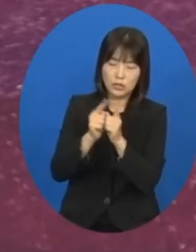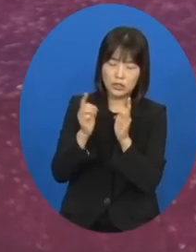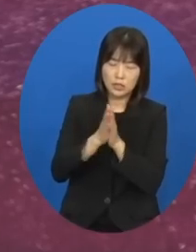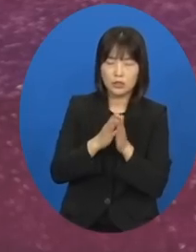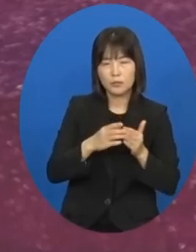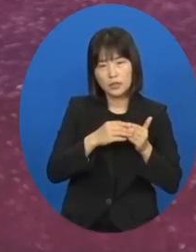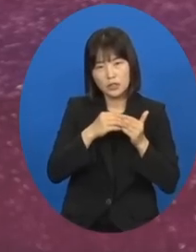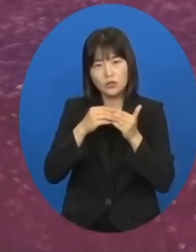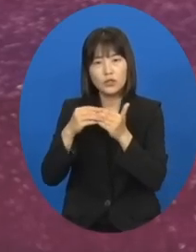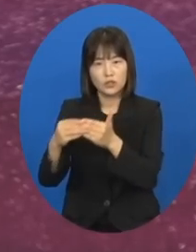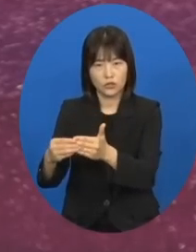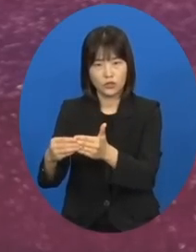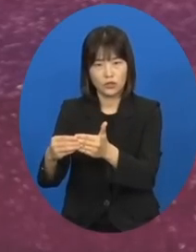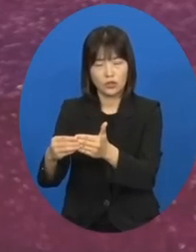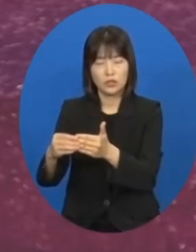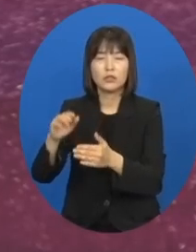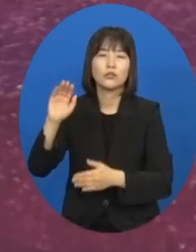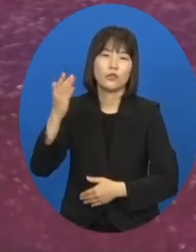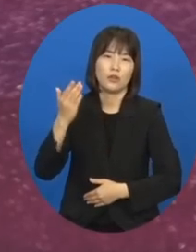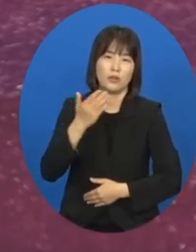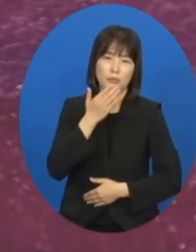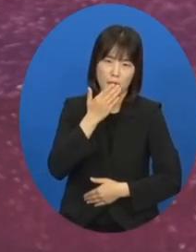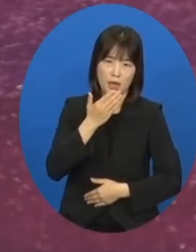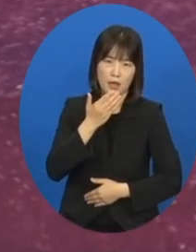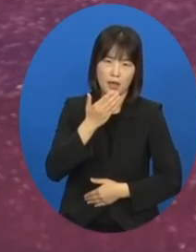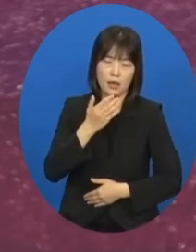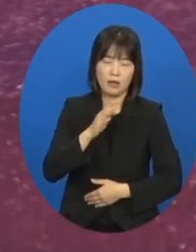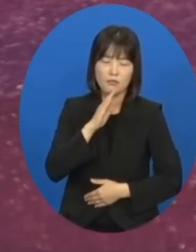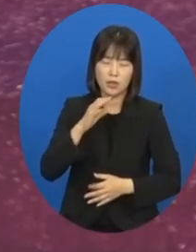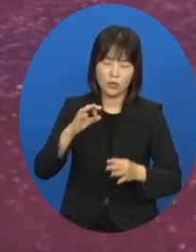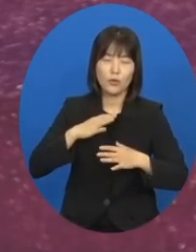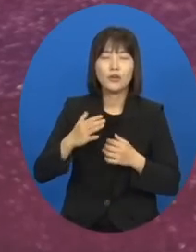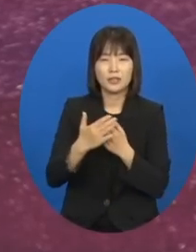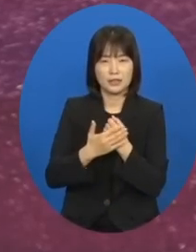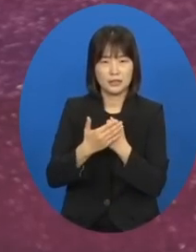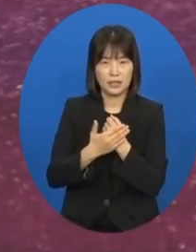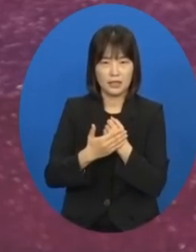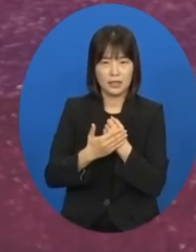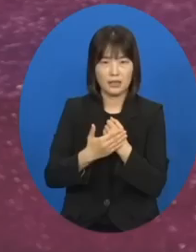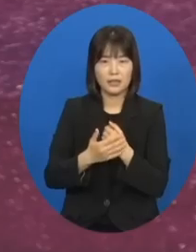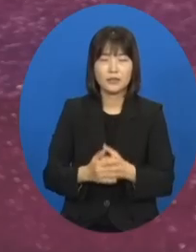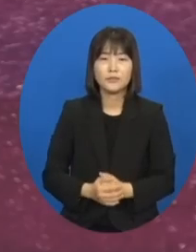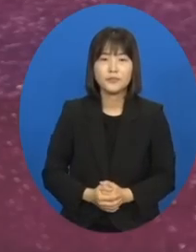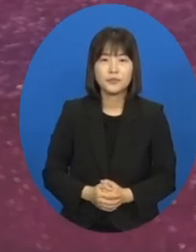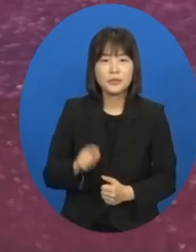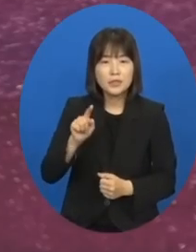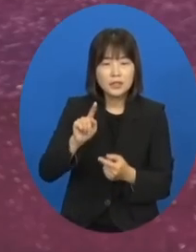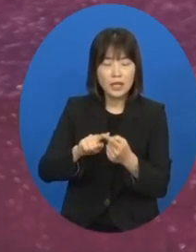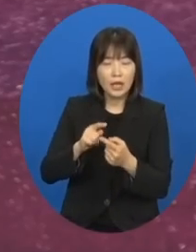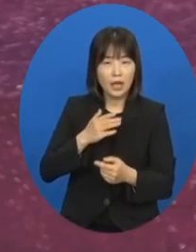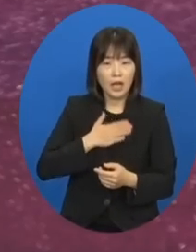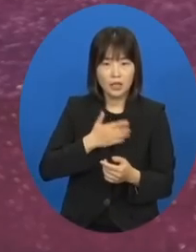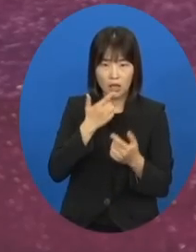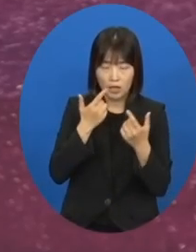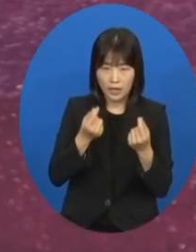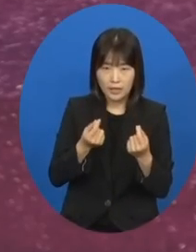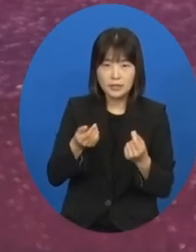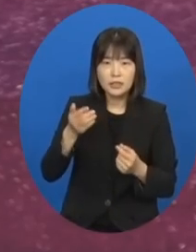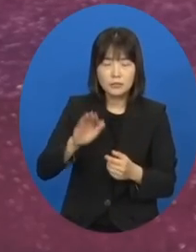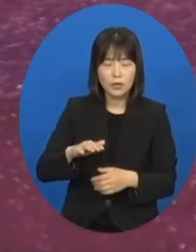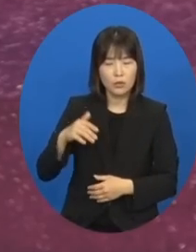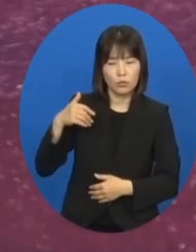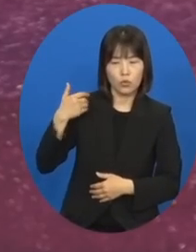주시는 그것이 된다는 겁니다 놀라운 은혜죠 여러분 이것을 우리가 아는 것 같지만 모르고